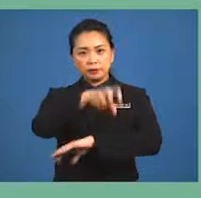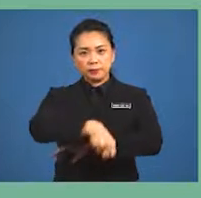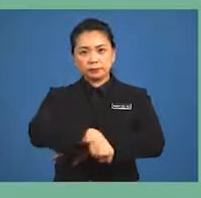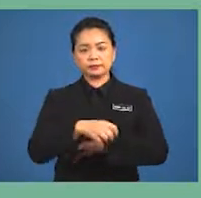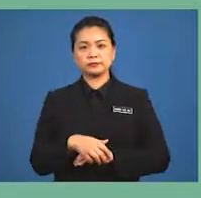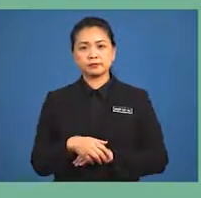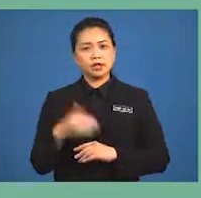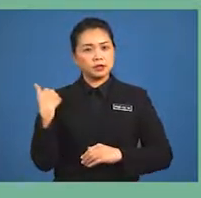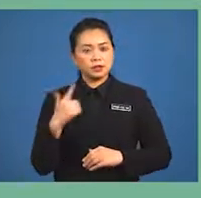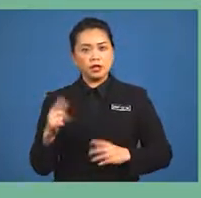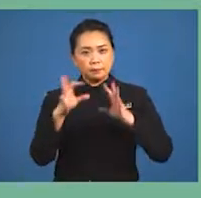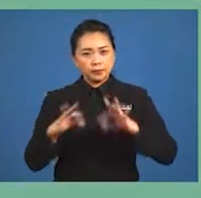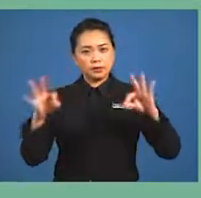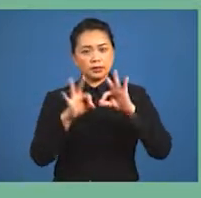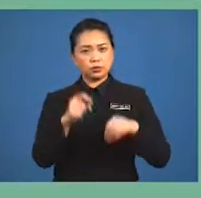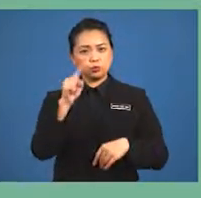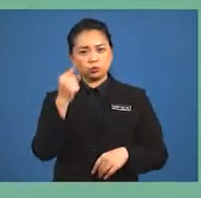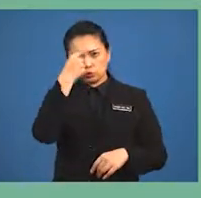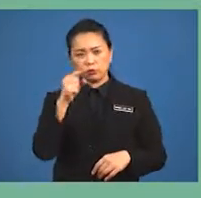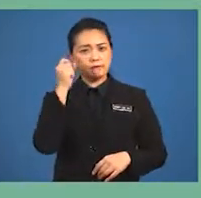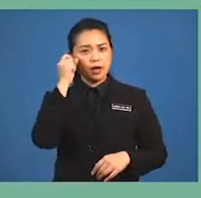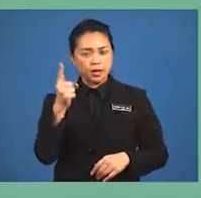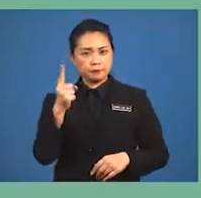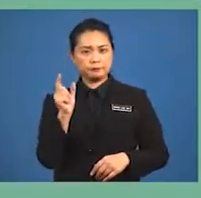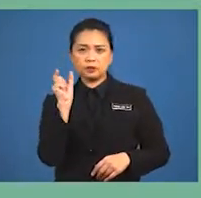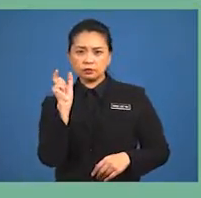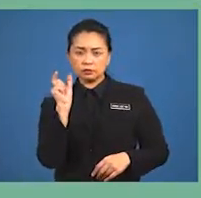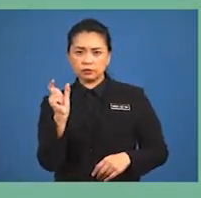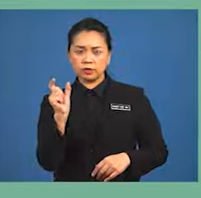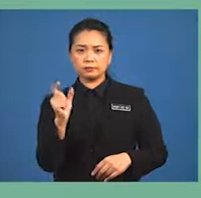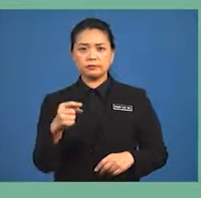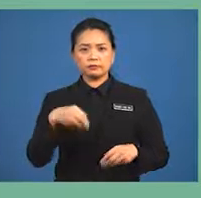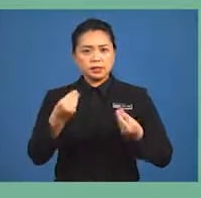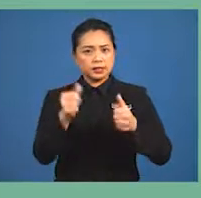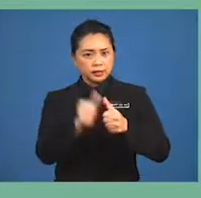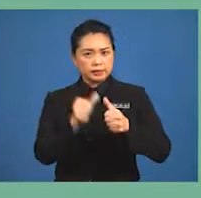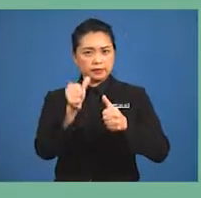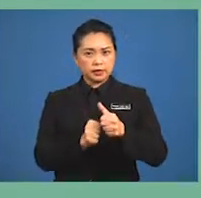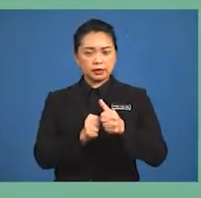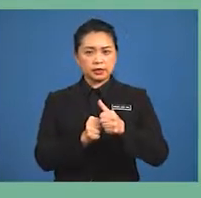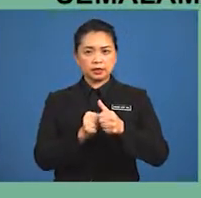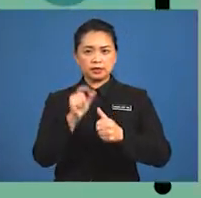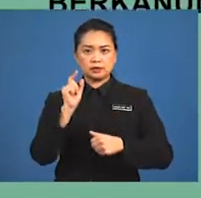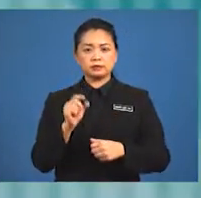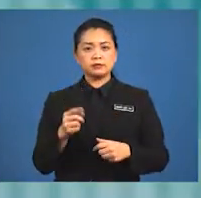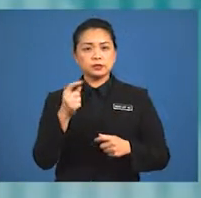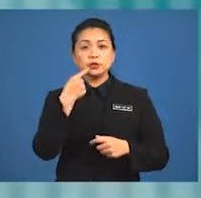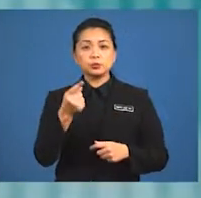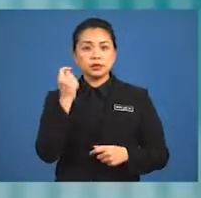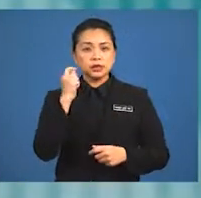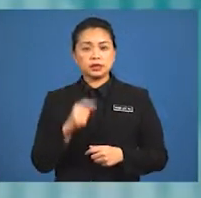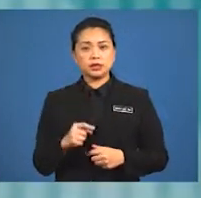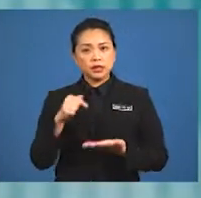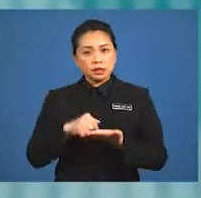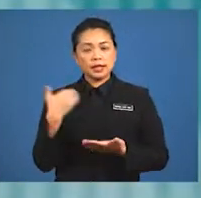Adalah penting untuk kamu faham konsep bagi setiap alat dasar kewangan kuantitatif yang disebutkan tadi. Ini